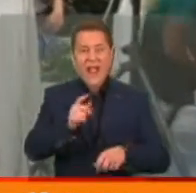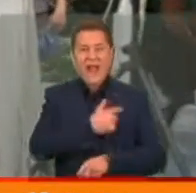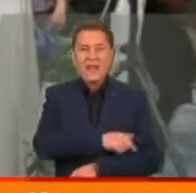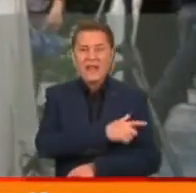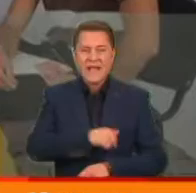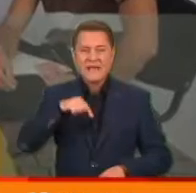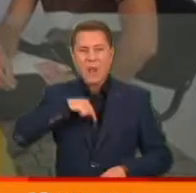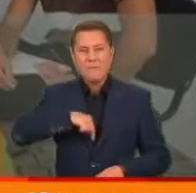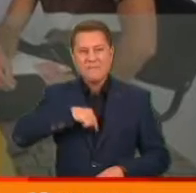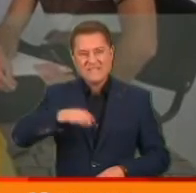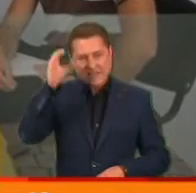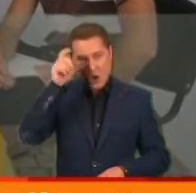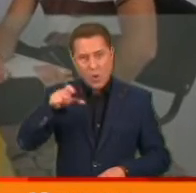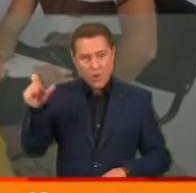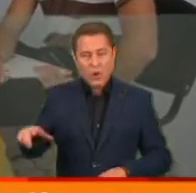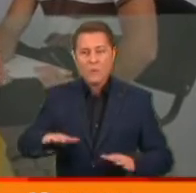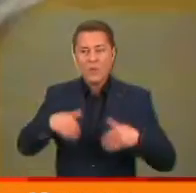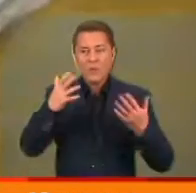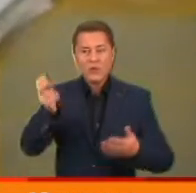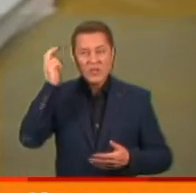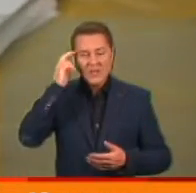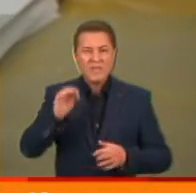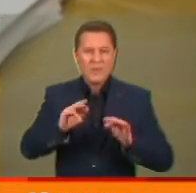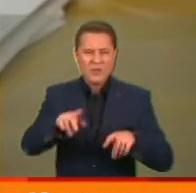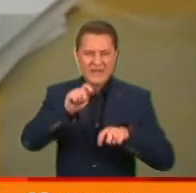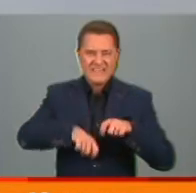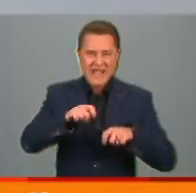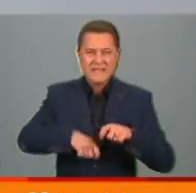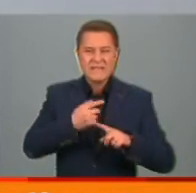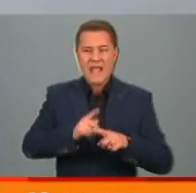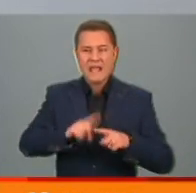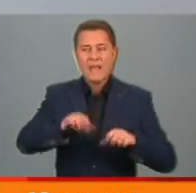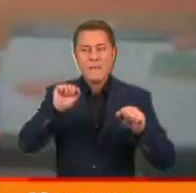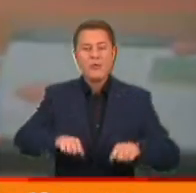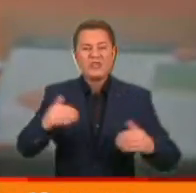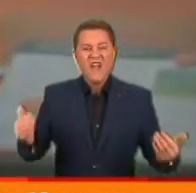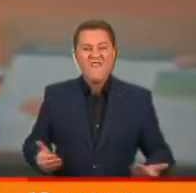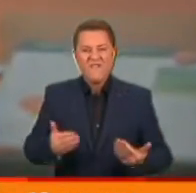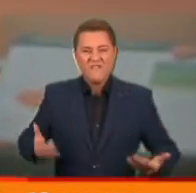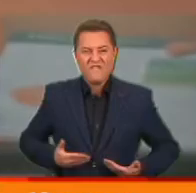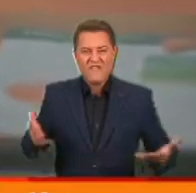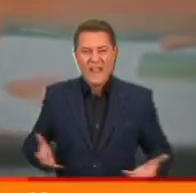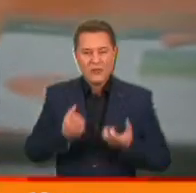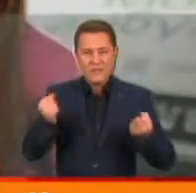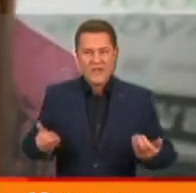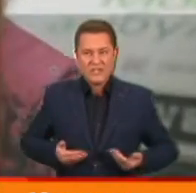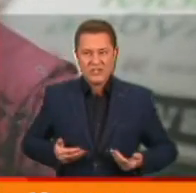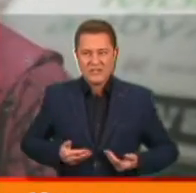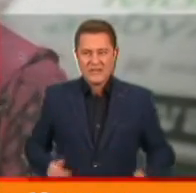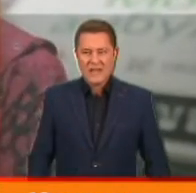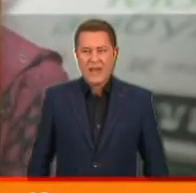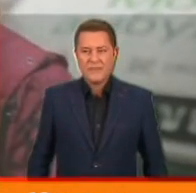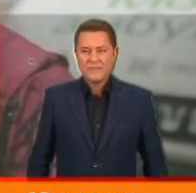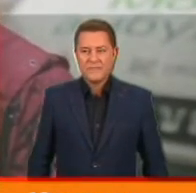і психологи пропонують киянам пройти простий тест, який може врятувати життя. Доля страху